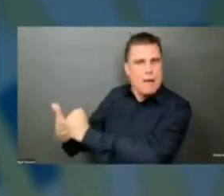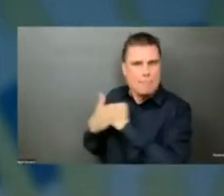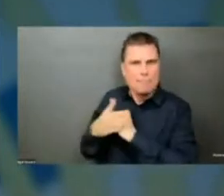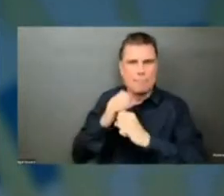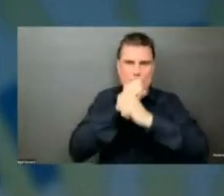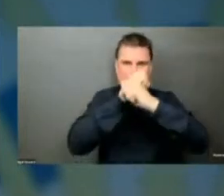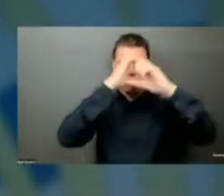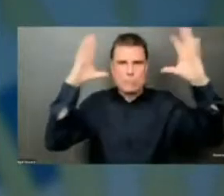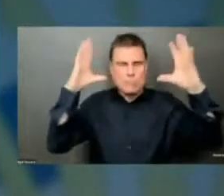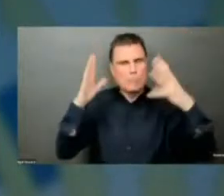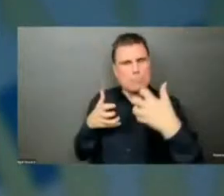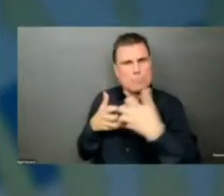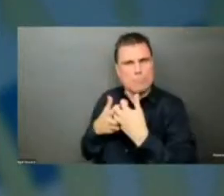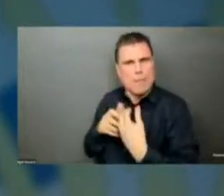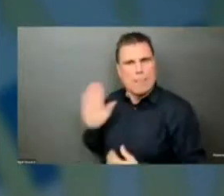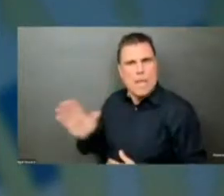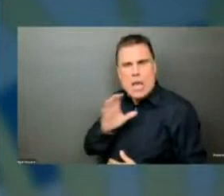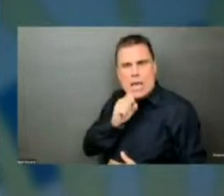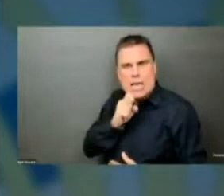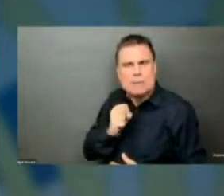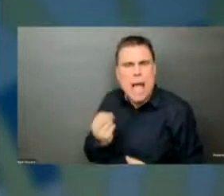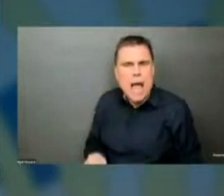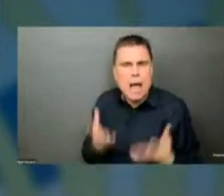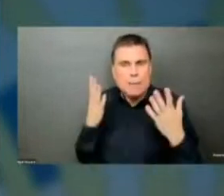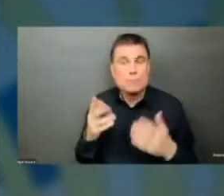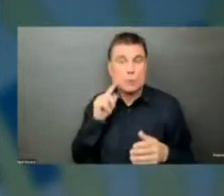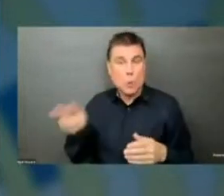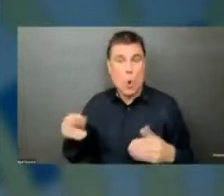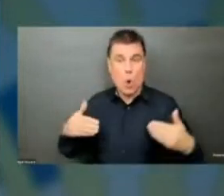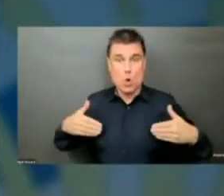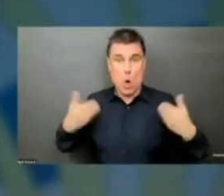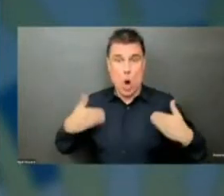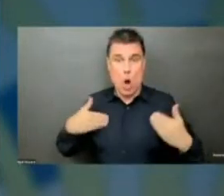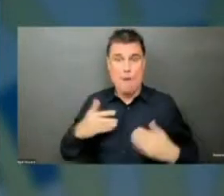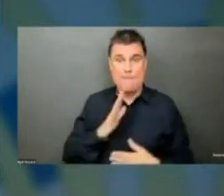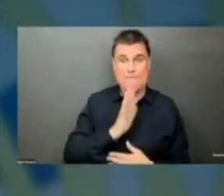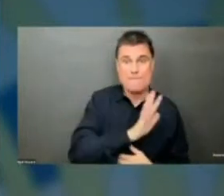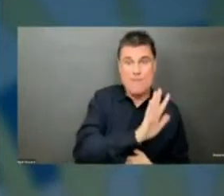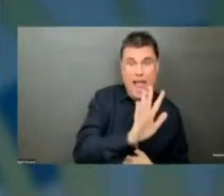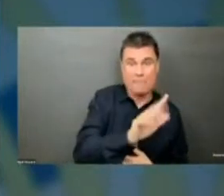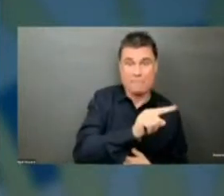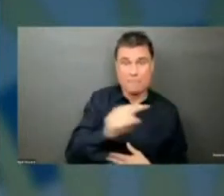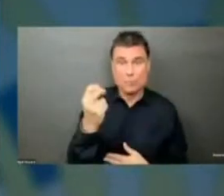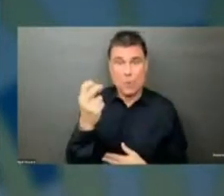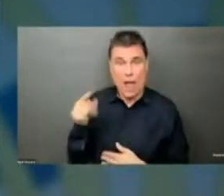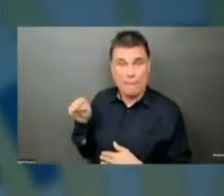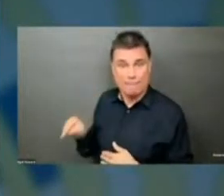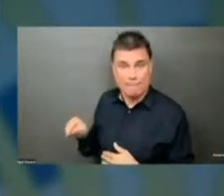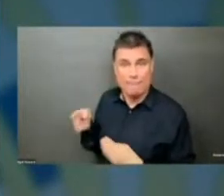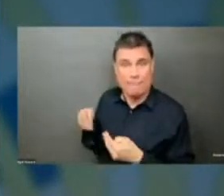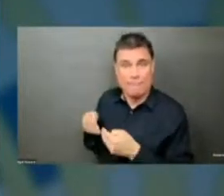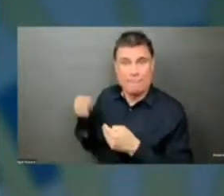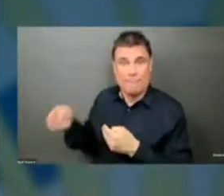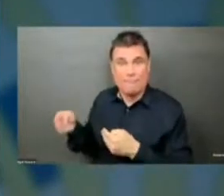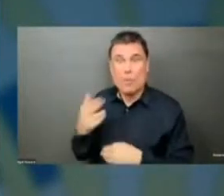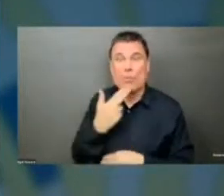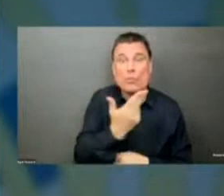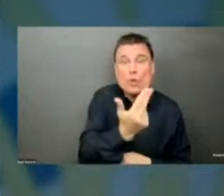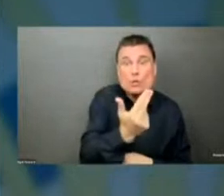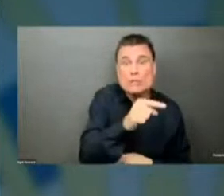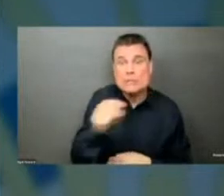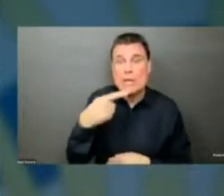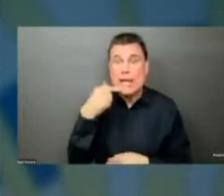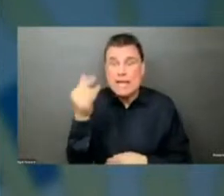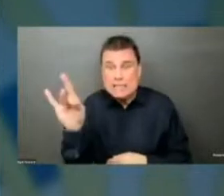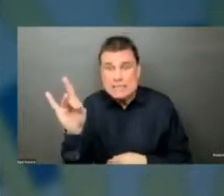18-year-olds, a group we 这个 watch very 年纪 carefully 轻的还是 as 要希望大家 school-age 引起 children. 格外引起 We 重 can 视。 see in the background that there's a big spike in